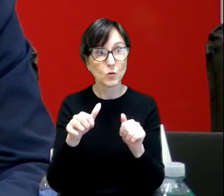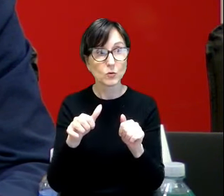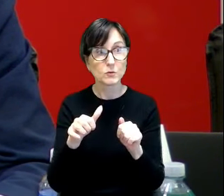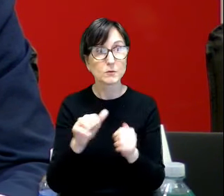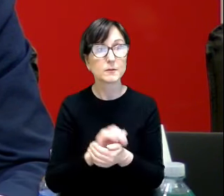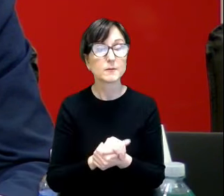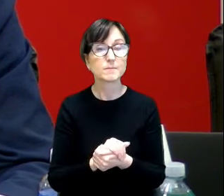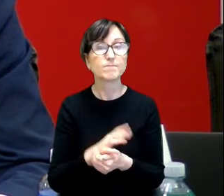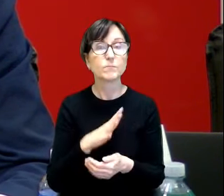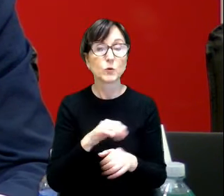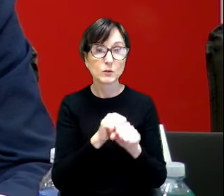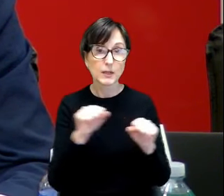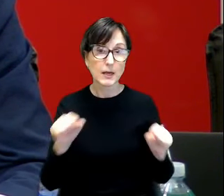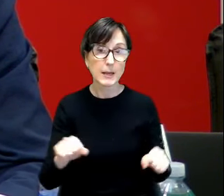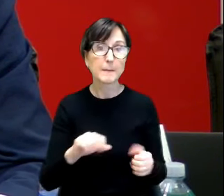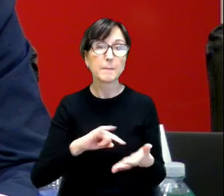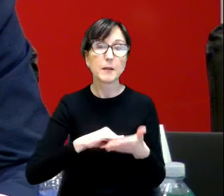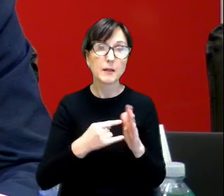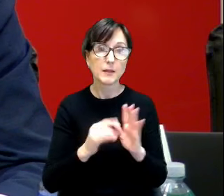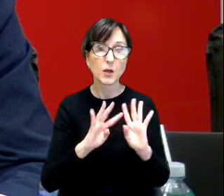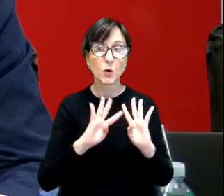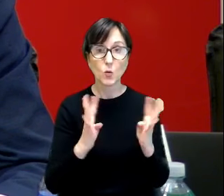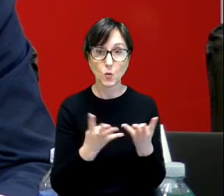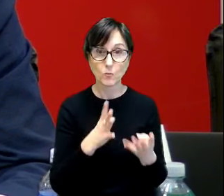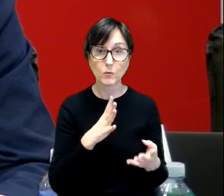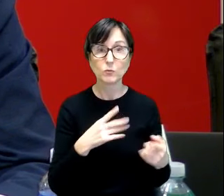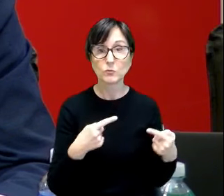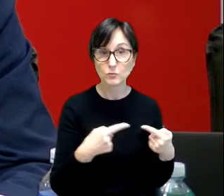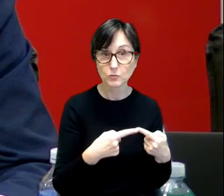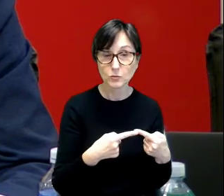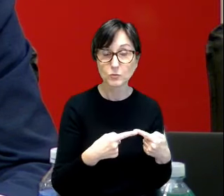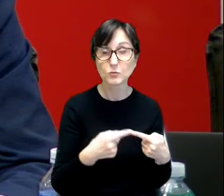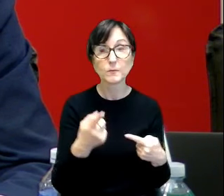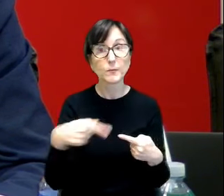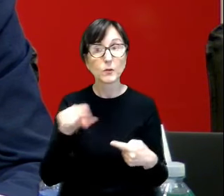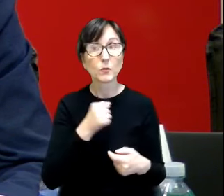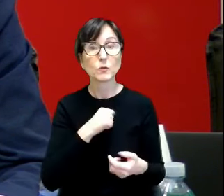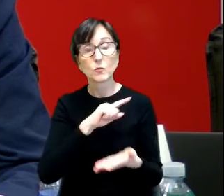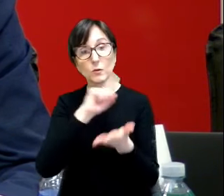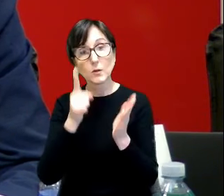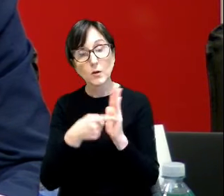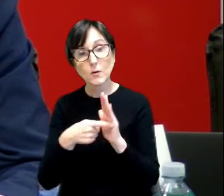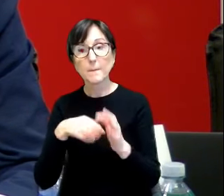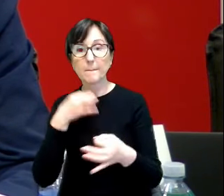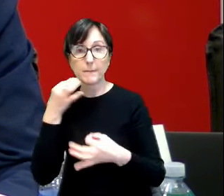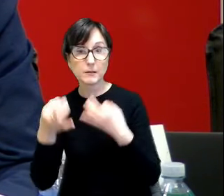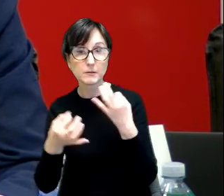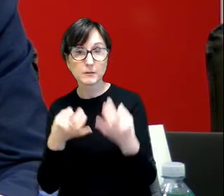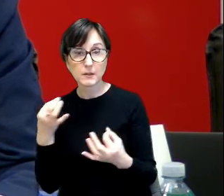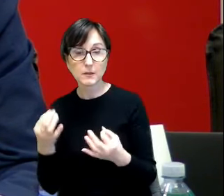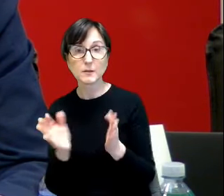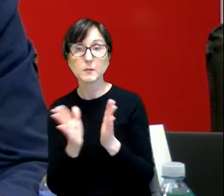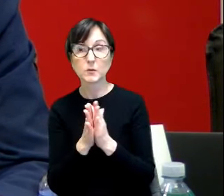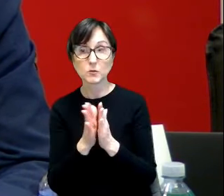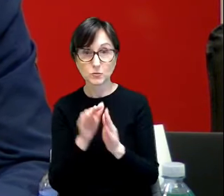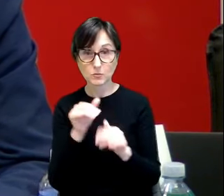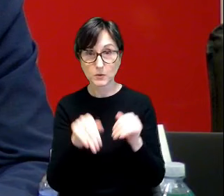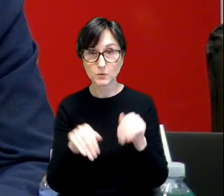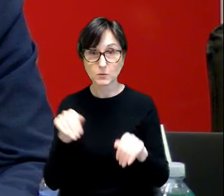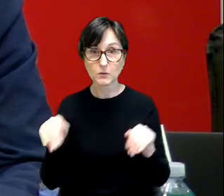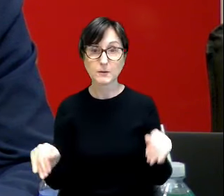komitete ar būtų klausimų pasisakymų yra kviečiu balsuoti